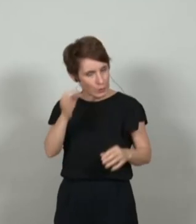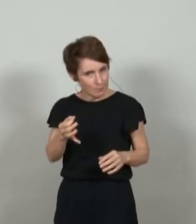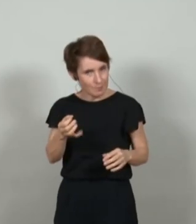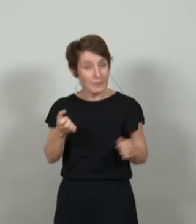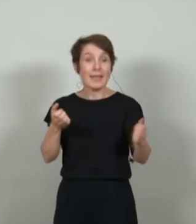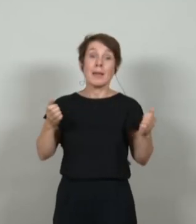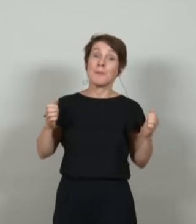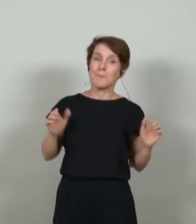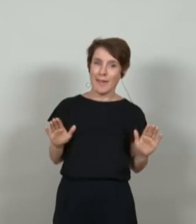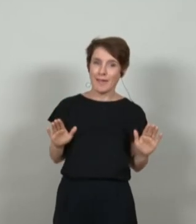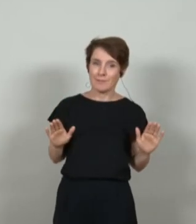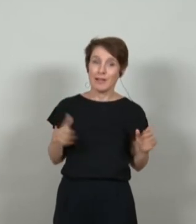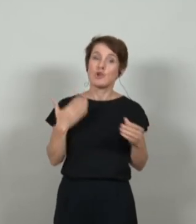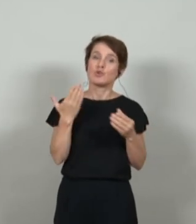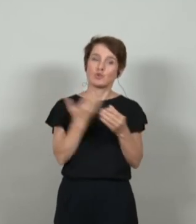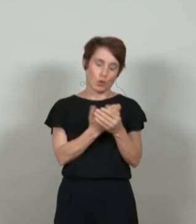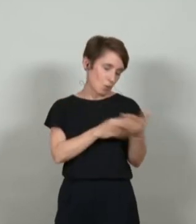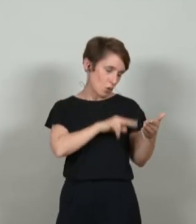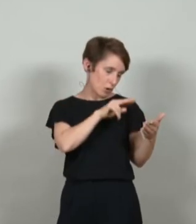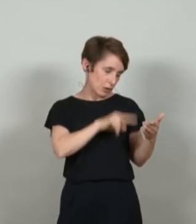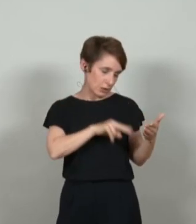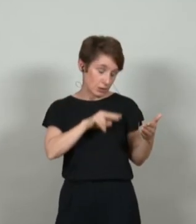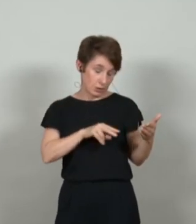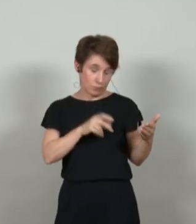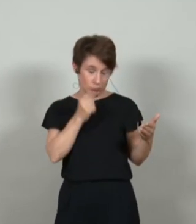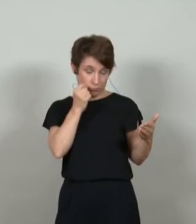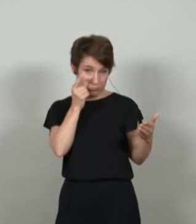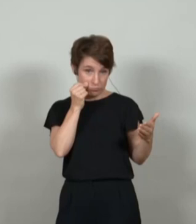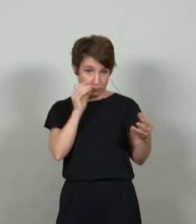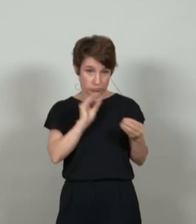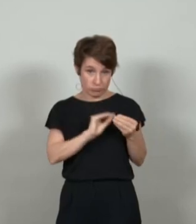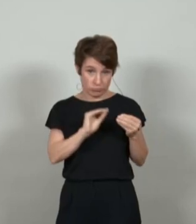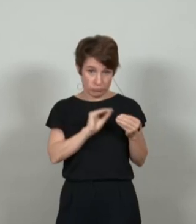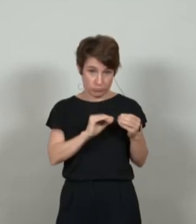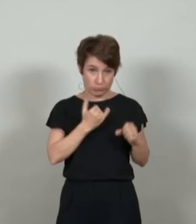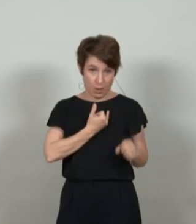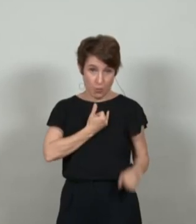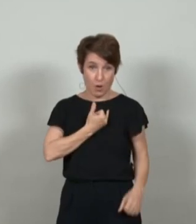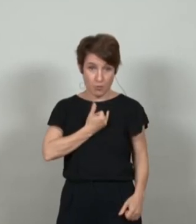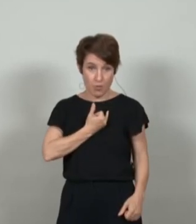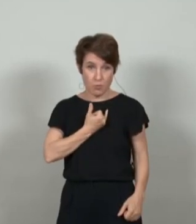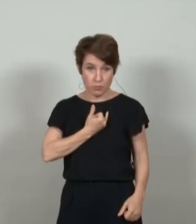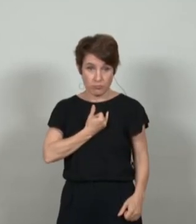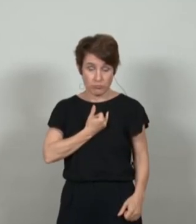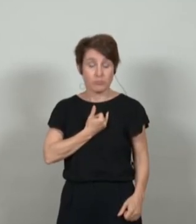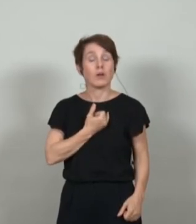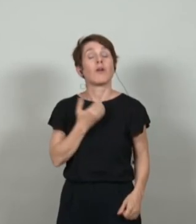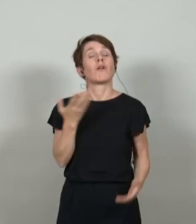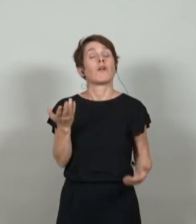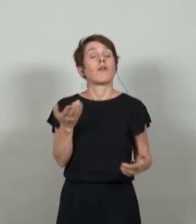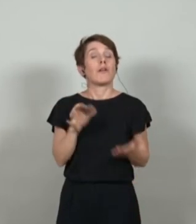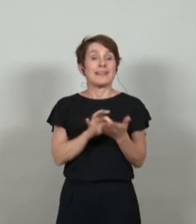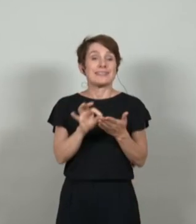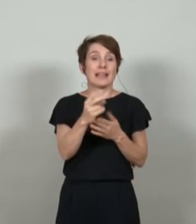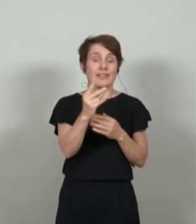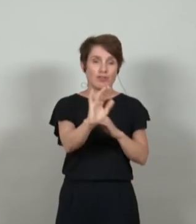le document nous allons de surprise en surprise et je vais essayer dans les trucs quelques-unes la première vous présenter une stratégie qui est d'ailleurs